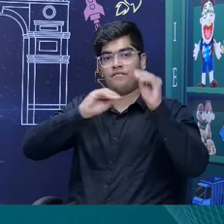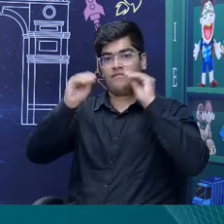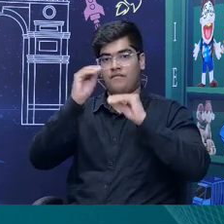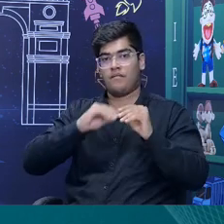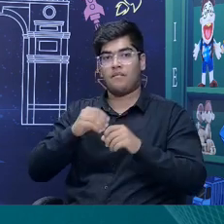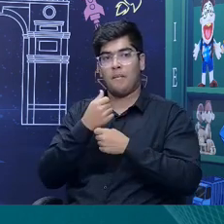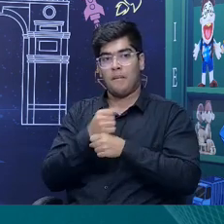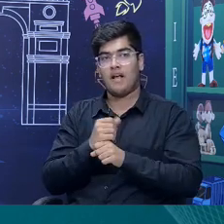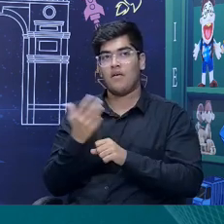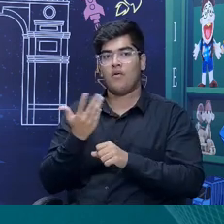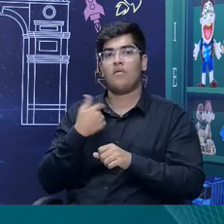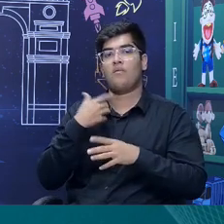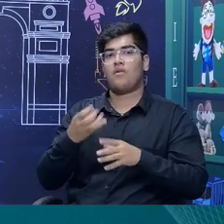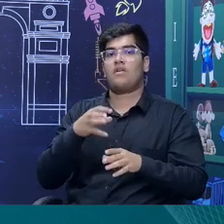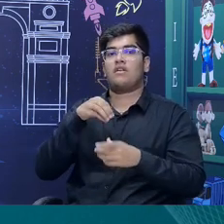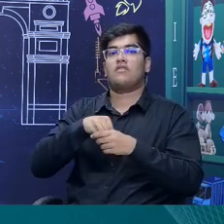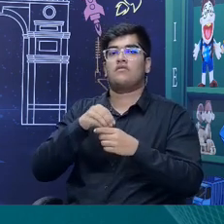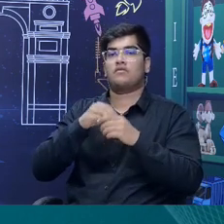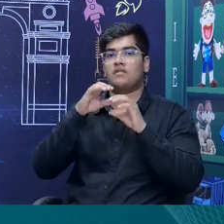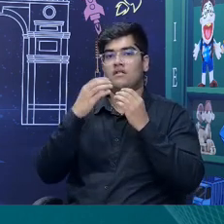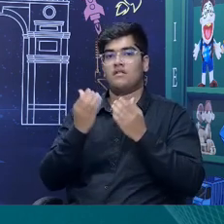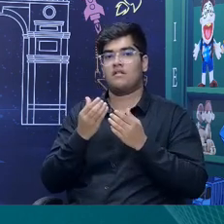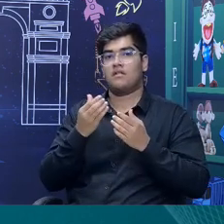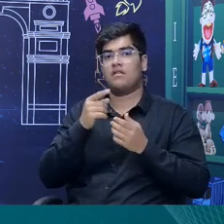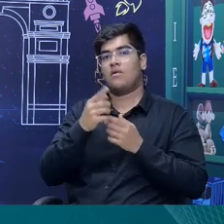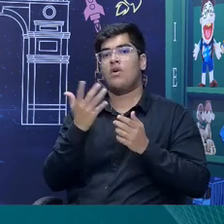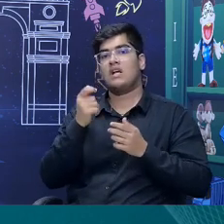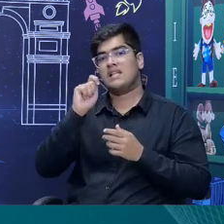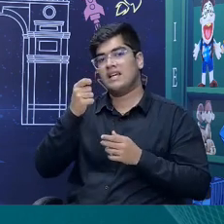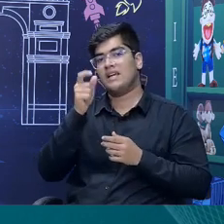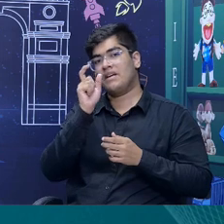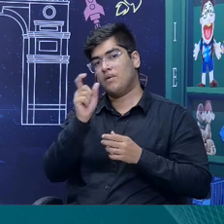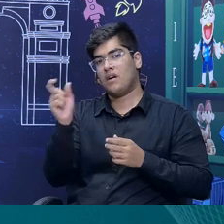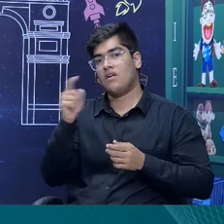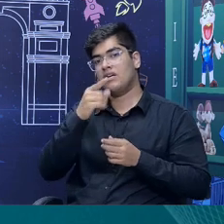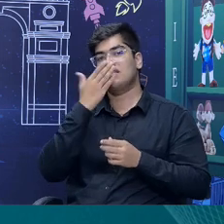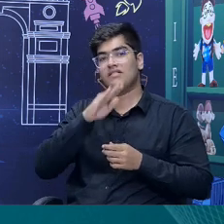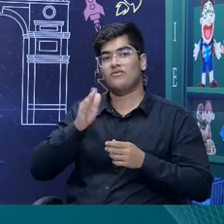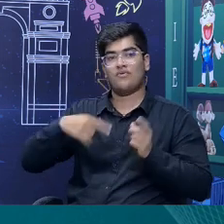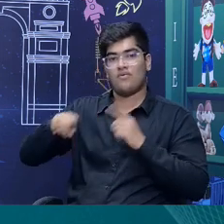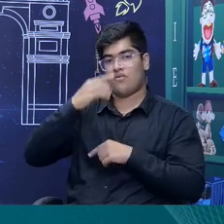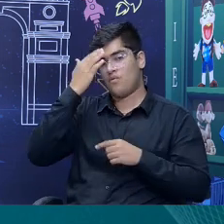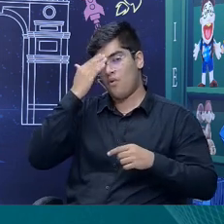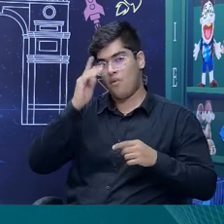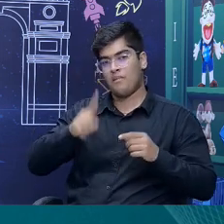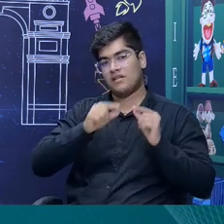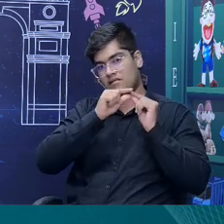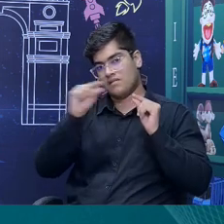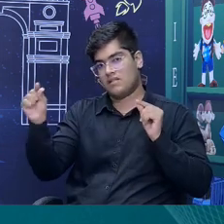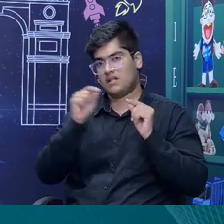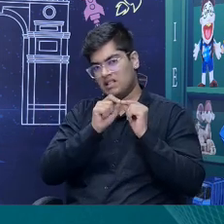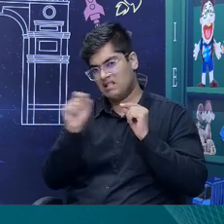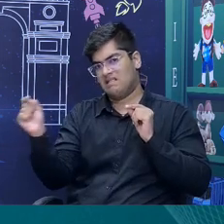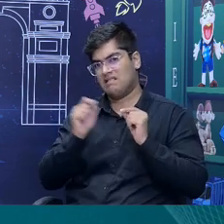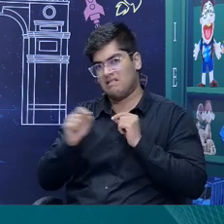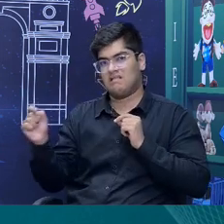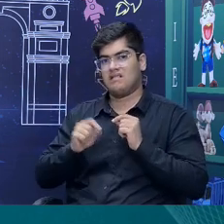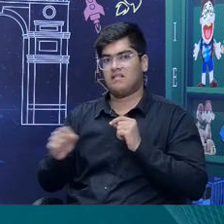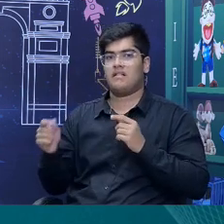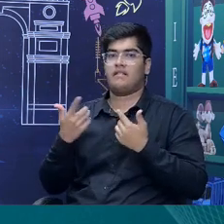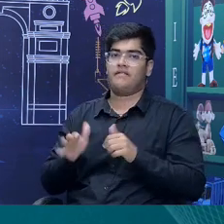कैप्टन मीन मी इंक्लूसिव क्लासरूम आई हाइलाइटेड डी कीवर्ड डेट चाइल्ड सोल्ड लर्न मतलब हर चैप्टर में एक